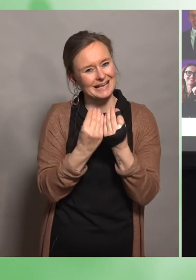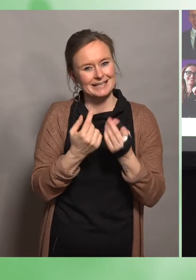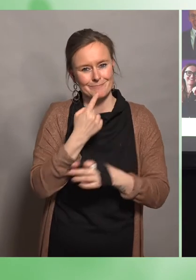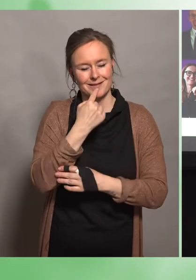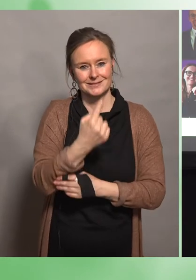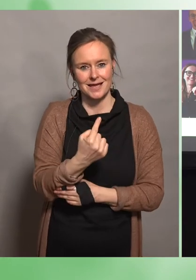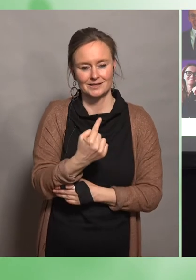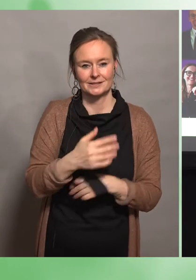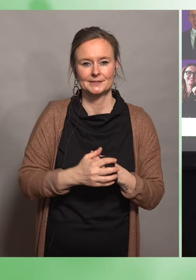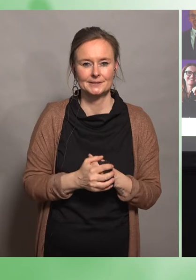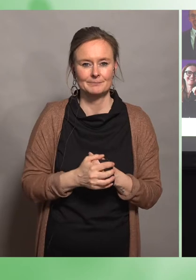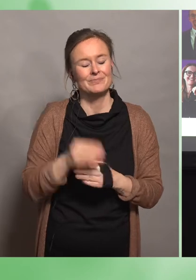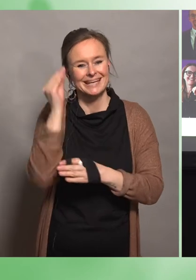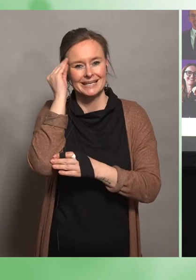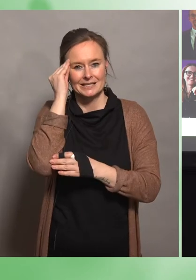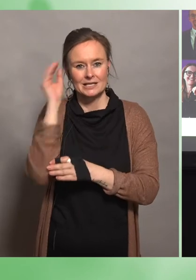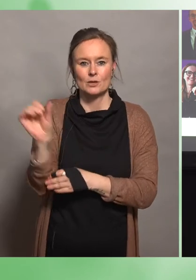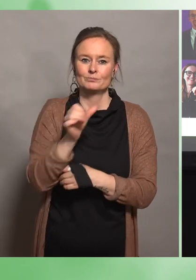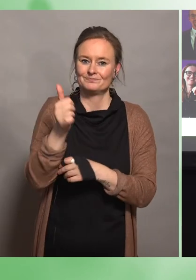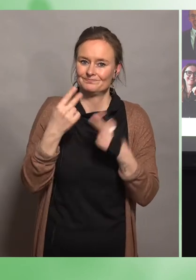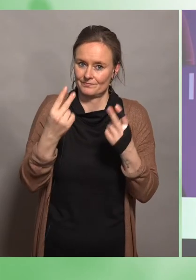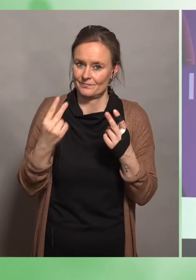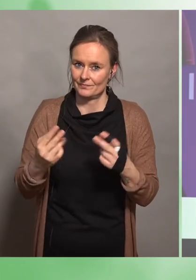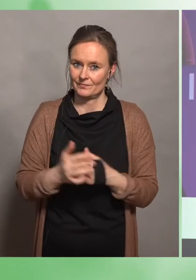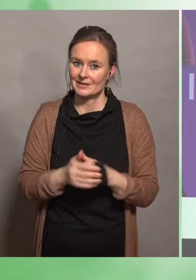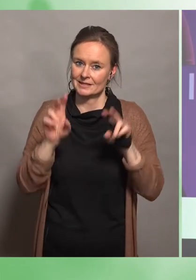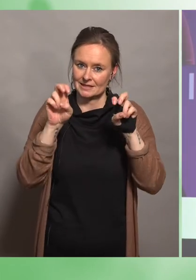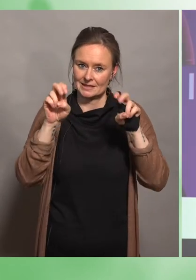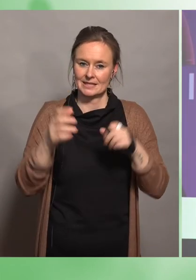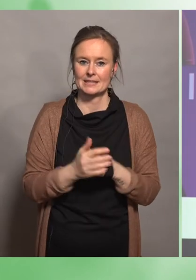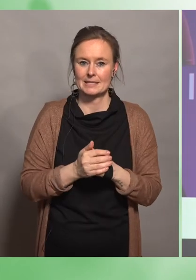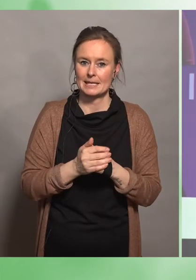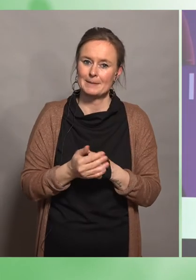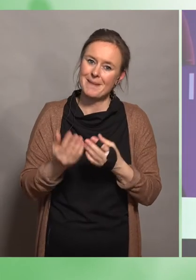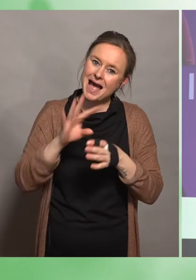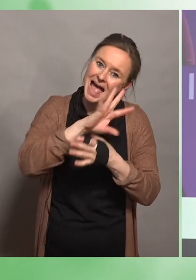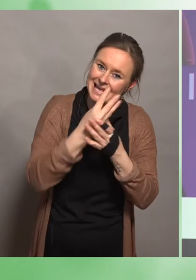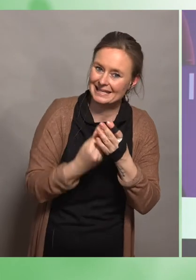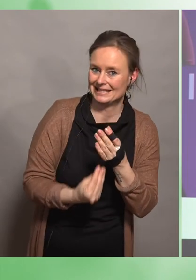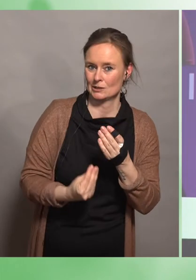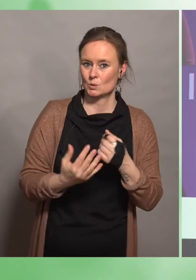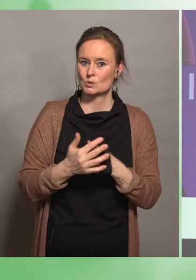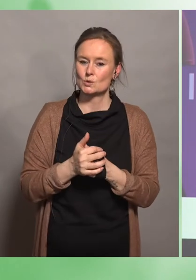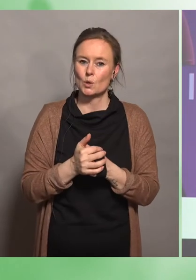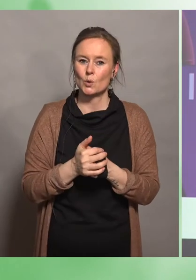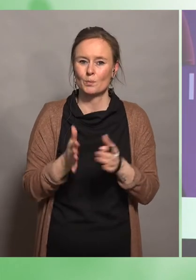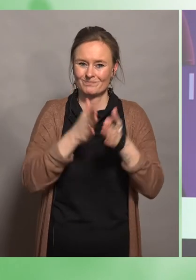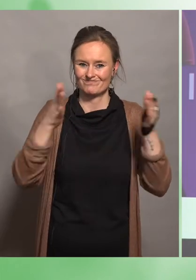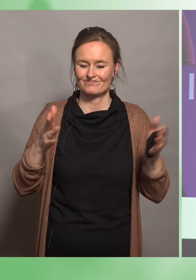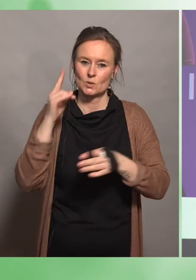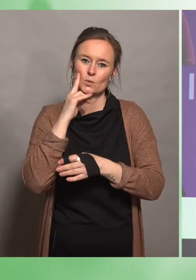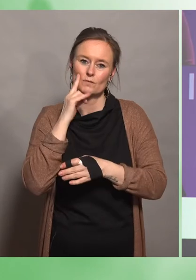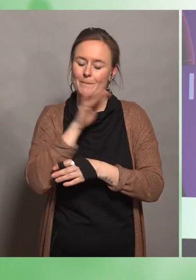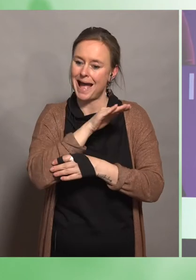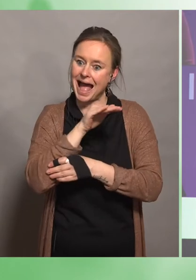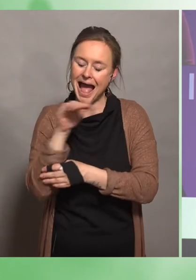darf. Also ich glaube, erstens einmal ist es wichtig, dass bei diesem Thema Inklusion wirklich alle, also gerade bei so einem großen Unternehmen auch alle Ebenen mit im